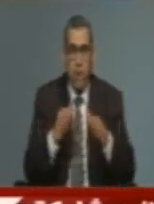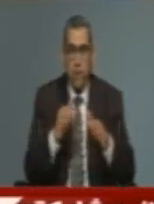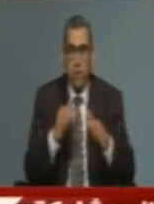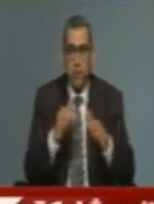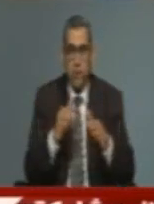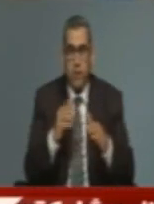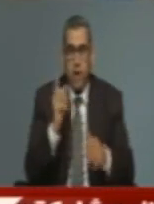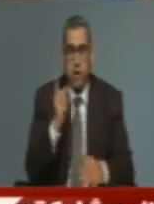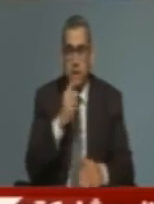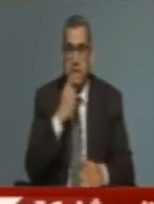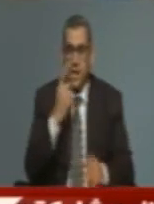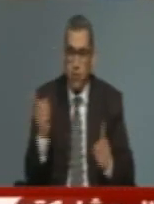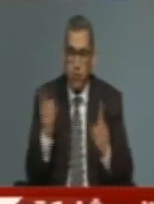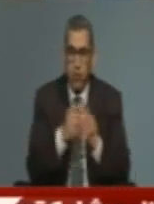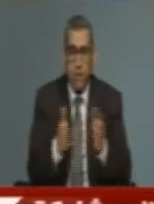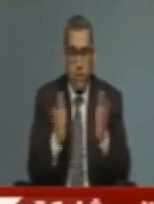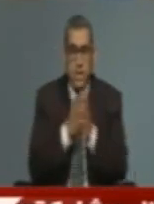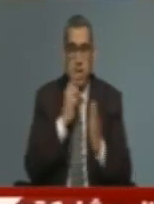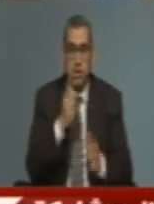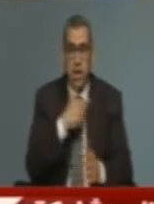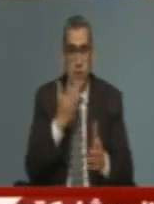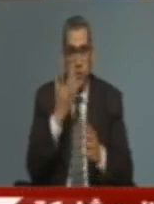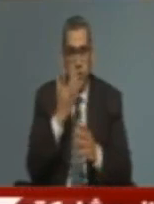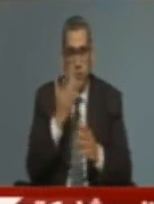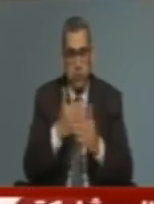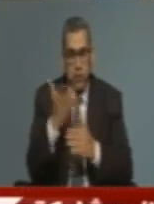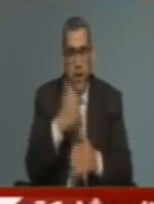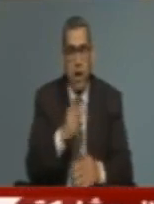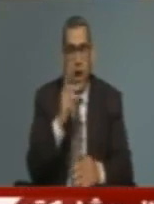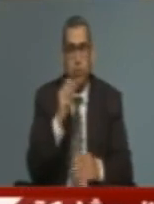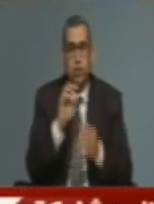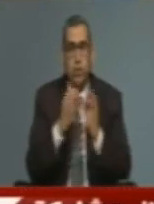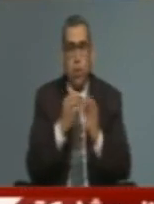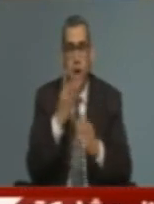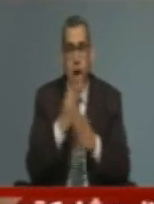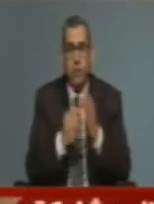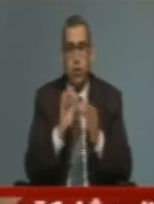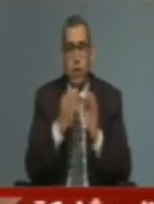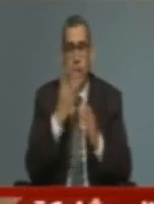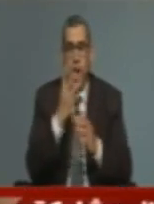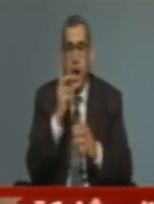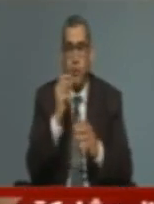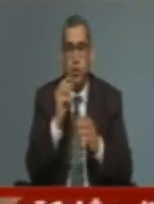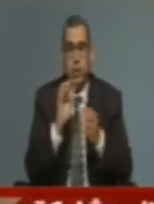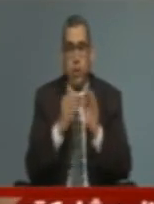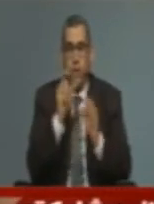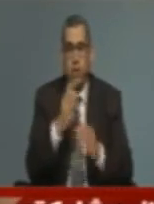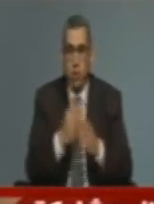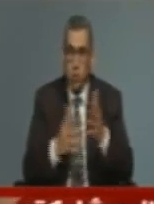سنة. انا بقولك ان احنا زدنا حوالي 25 مليون او 20 مليون، رقم كبير قوي،